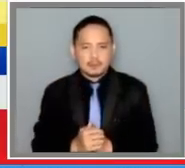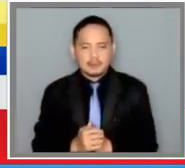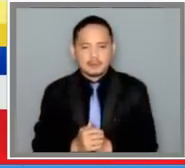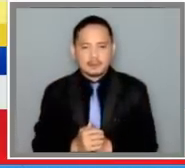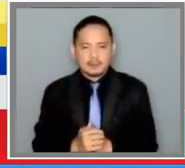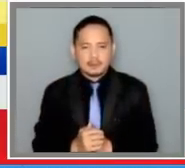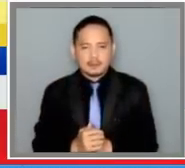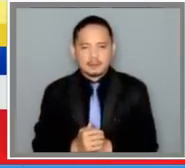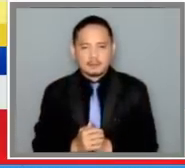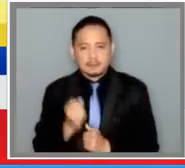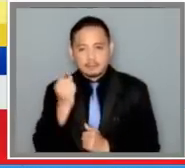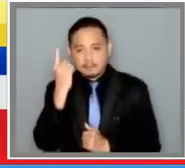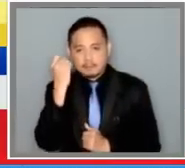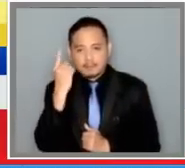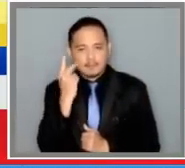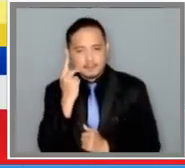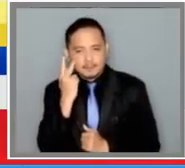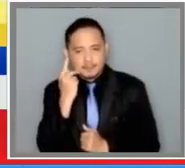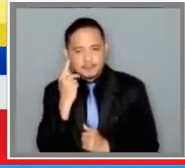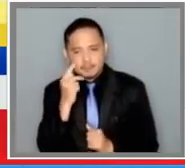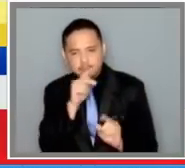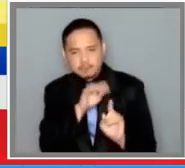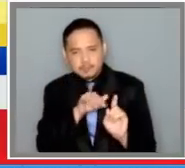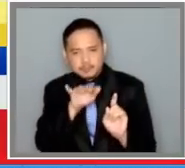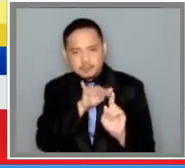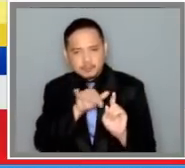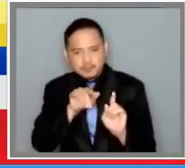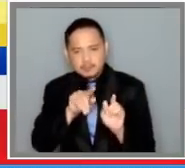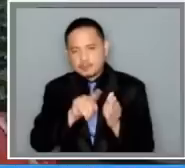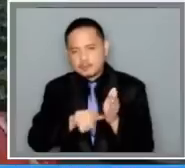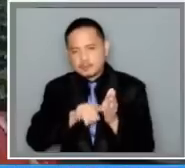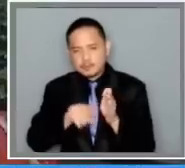mababang mababa yung possibility na yun.